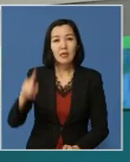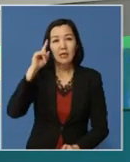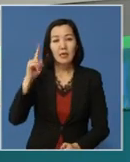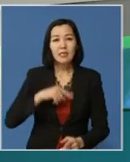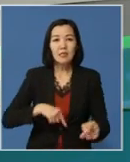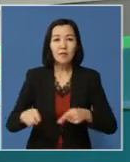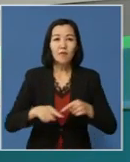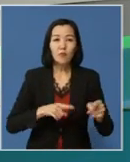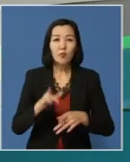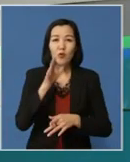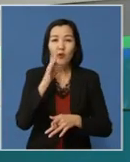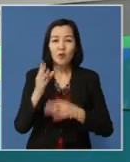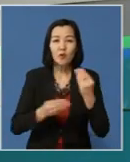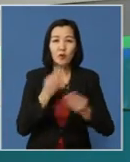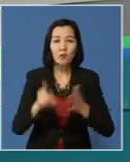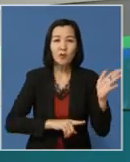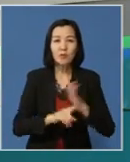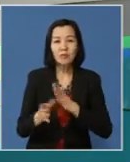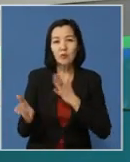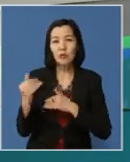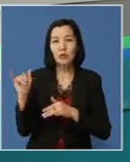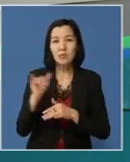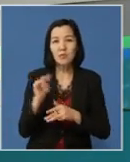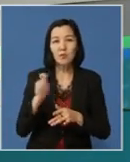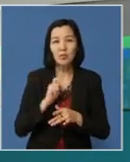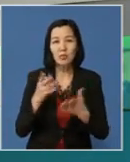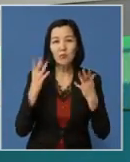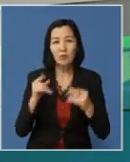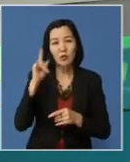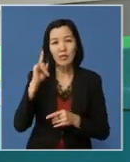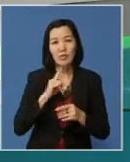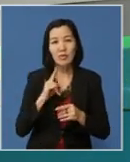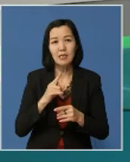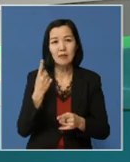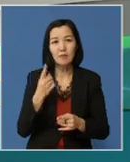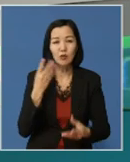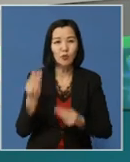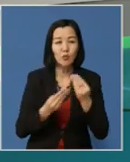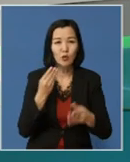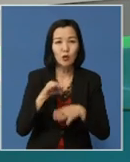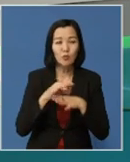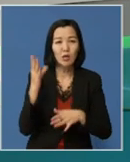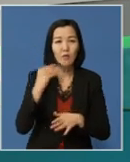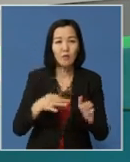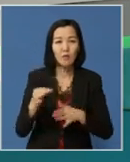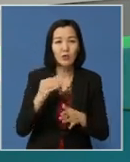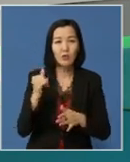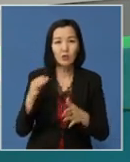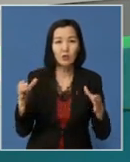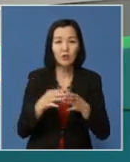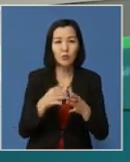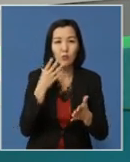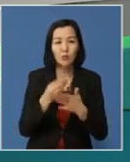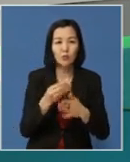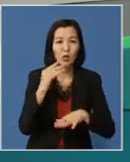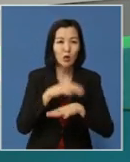Елімізде футбол маусымы басталды. Өткен сенбі жексенбі күндері Қазақстан Премьер Лигасының бірінші тур ойындары өтті. Алматы облысының Жетісу клубы өз